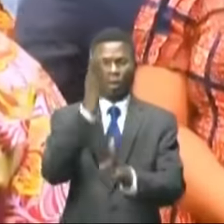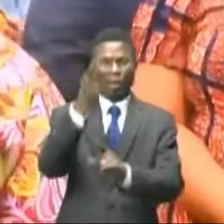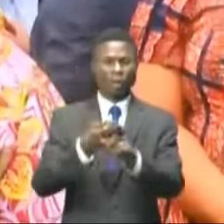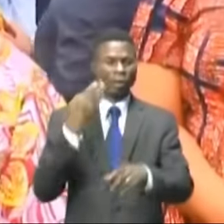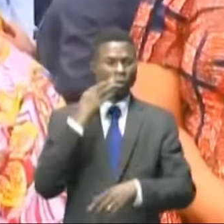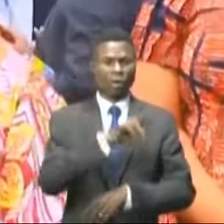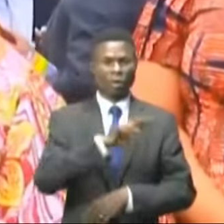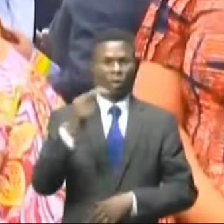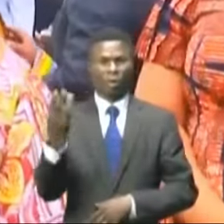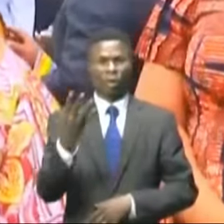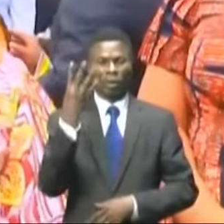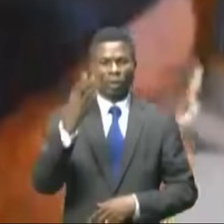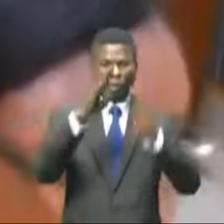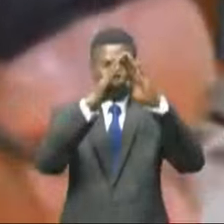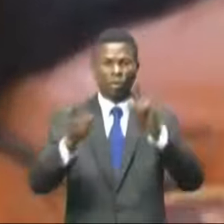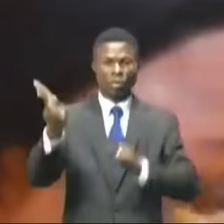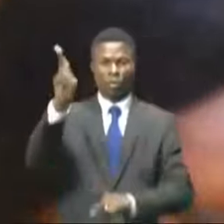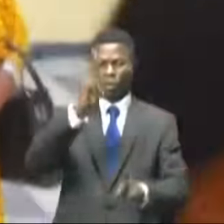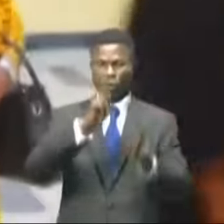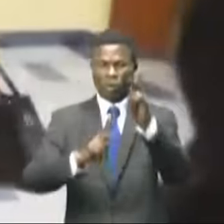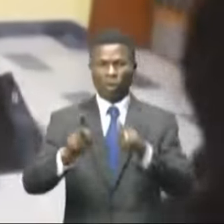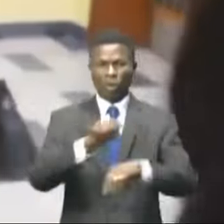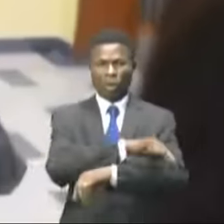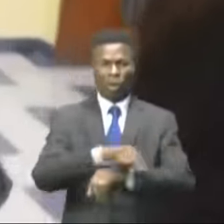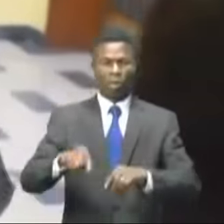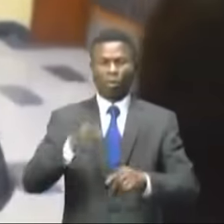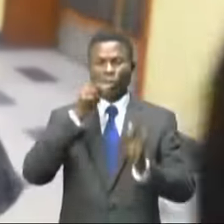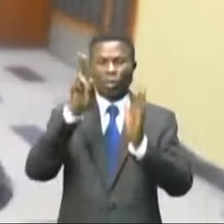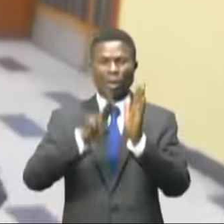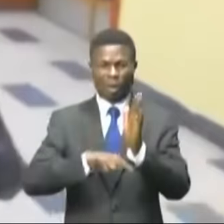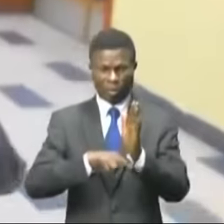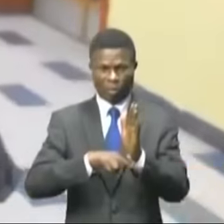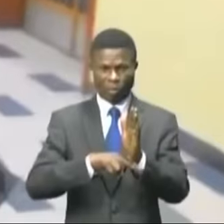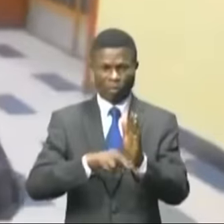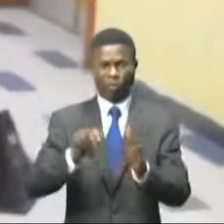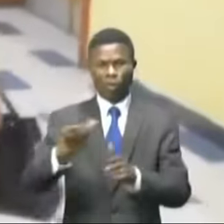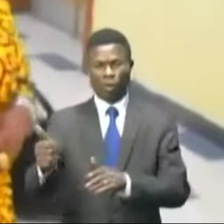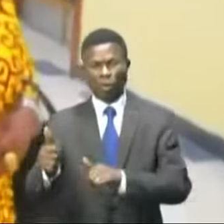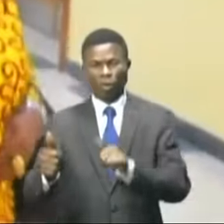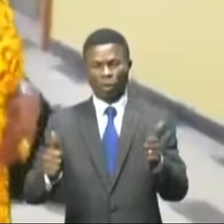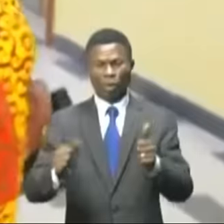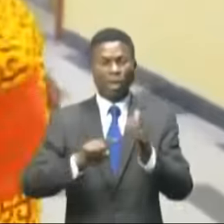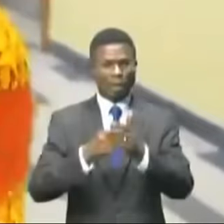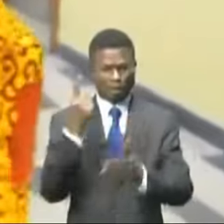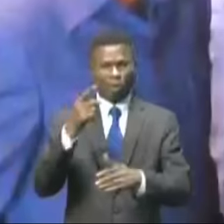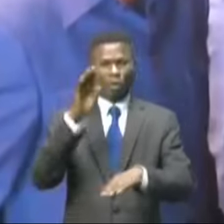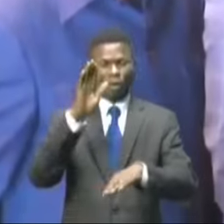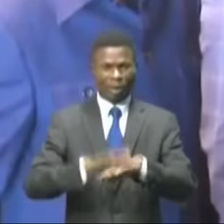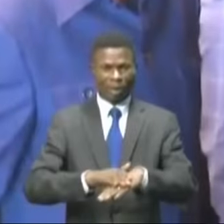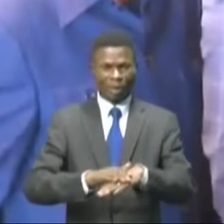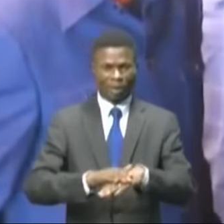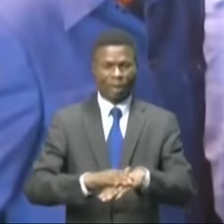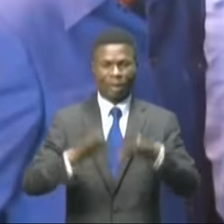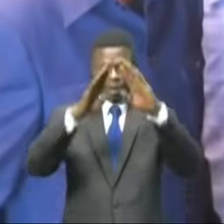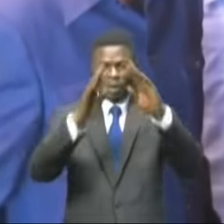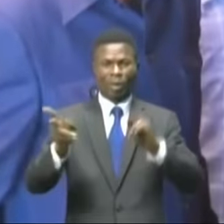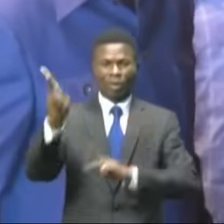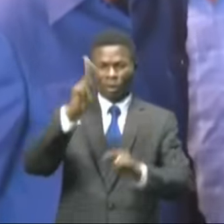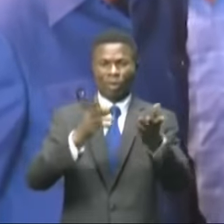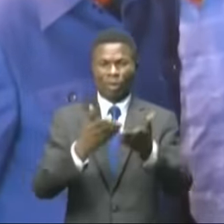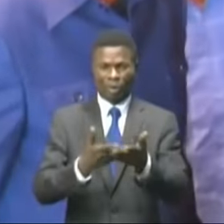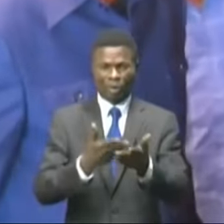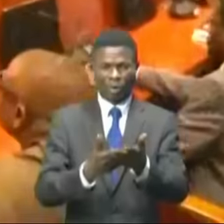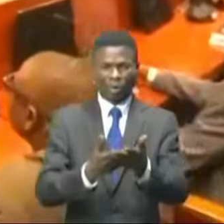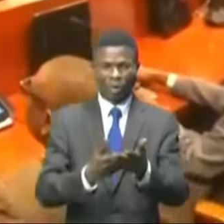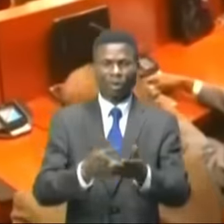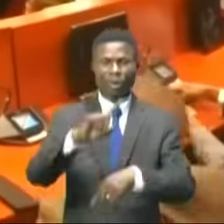mai 2024 au Palais du Peuple, siège du Parlement. Pour certains, c'est la première fois de découvrir leur lieu de travail à